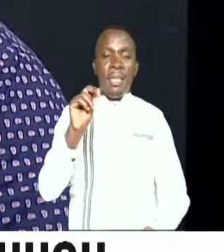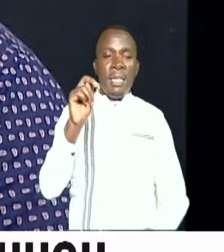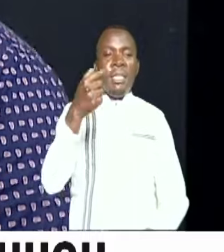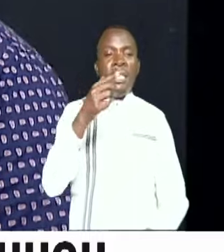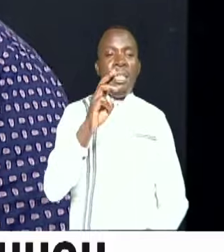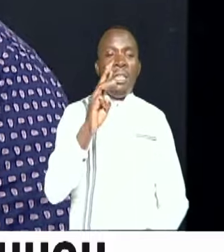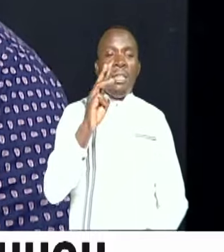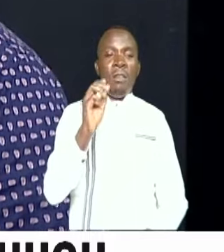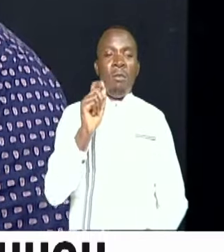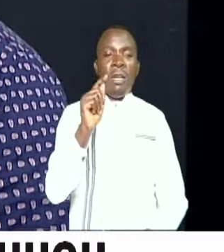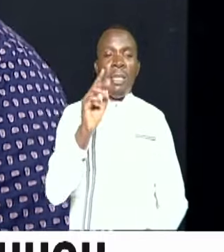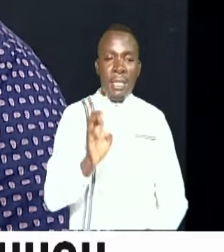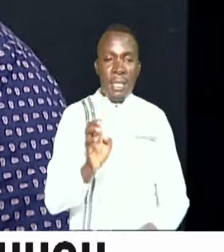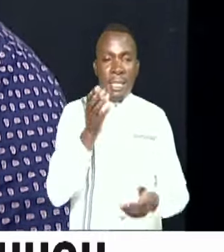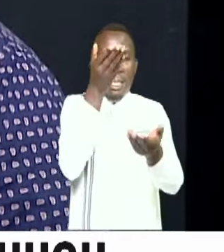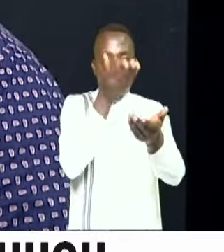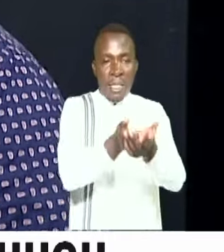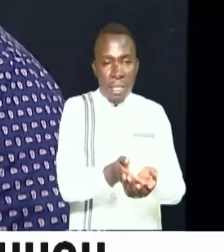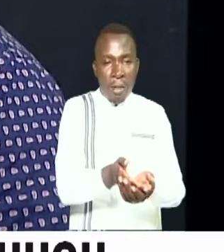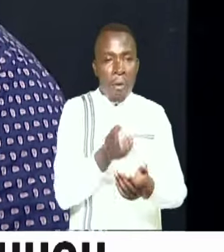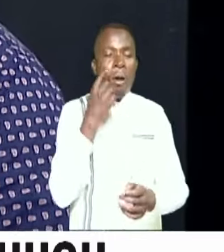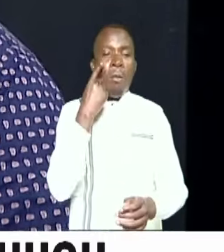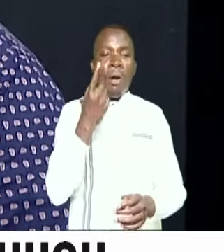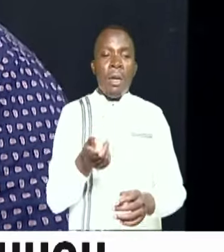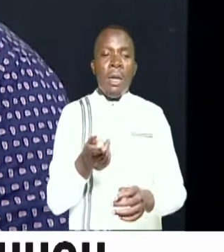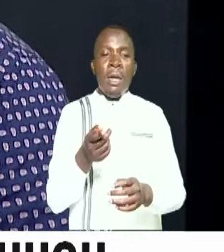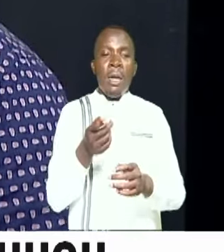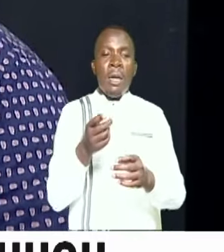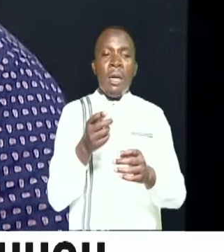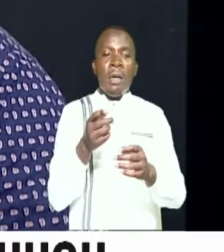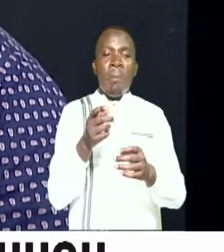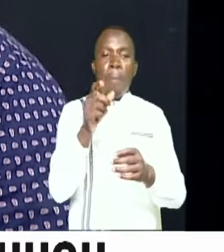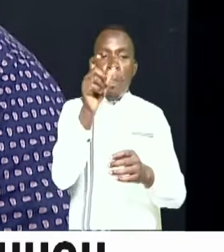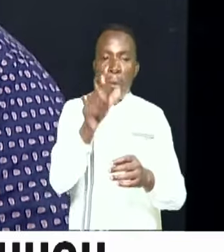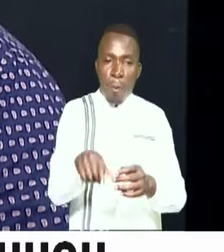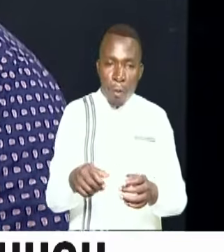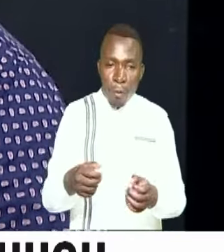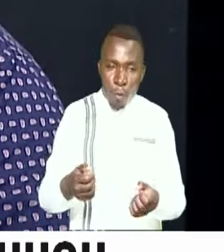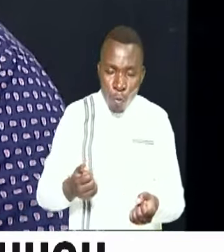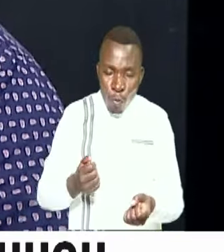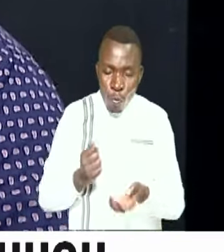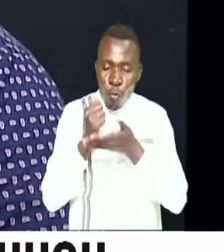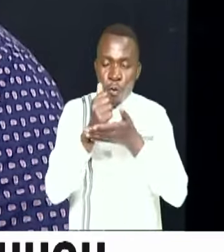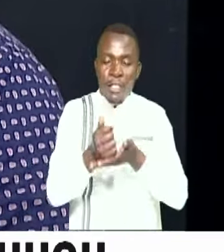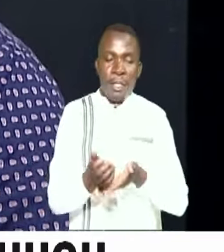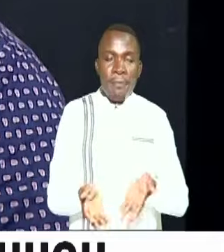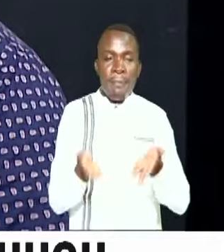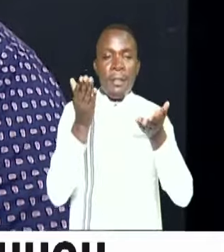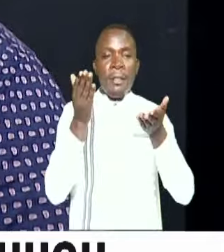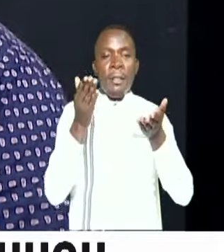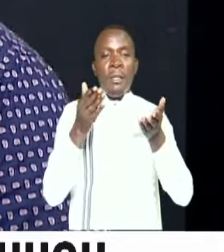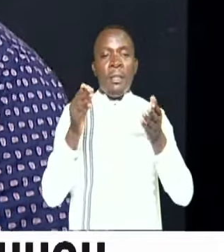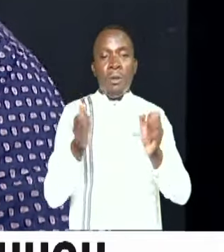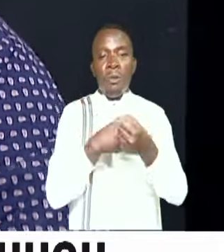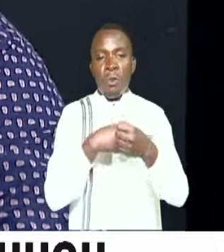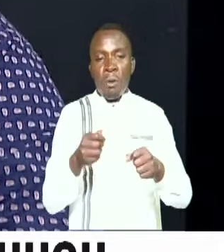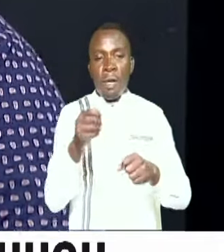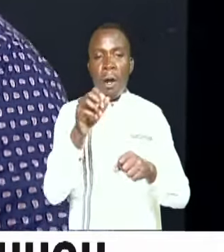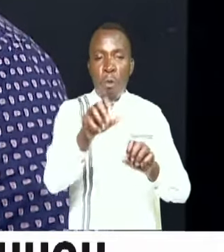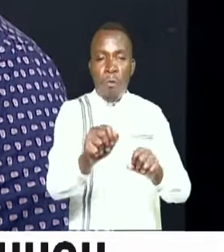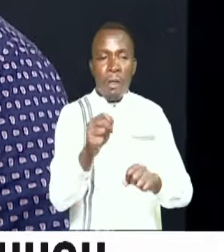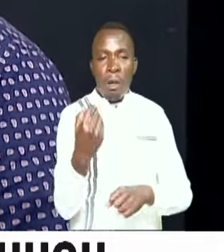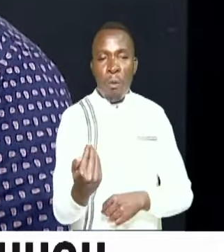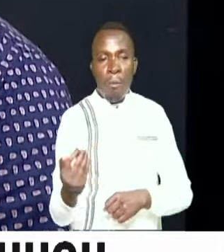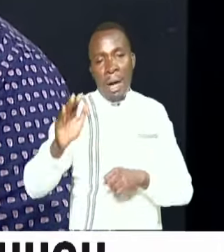ugasanga ni umutoya, nanone usaba ko umukurikirana, niba umufasha gukura. Ni kwa kundi ufata, tuvuge ntabwo uzafata umwana